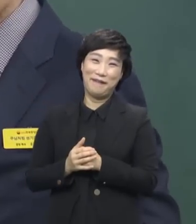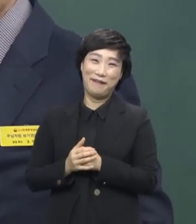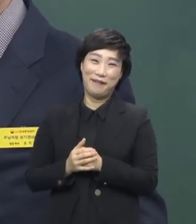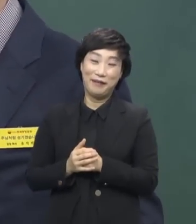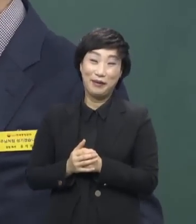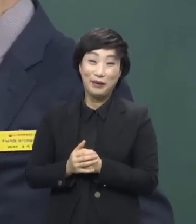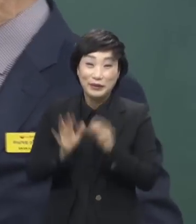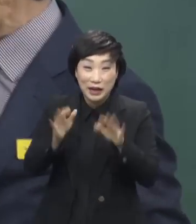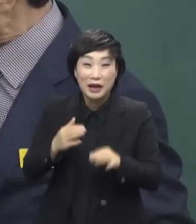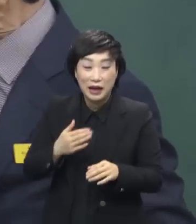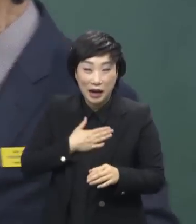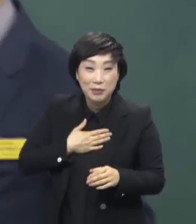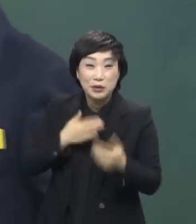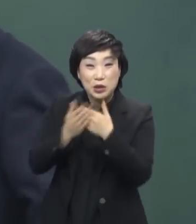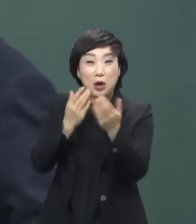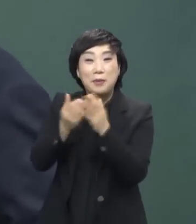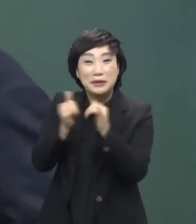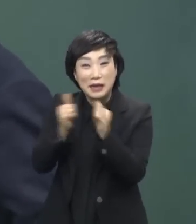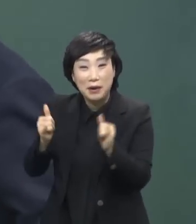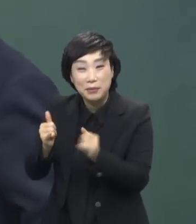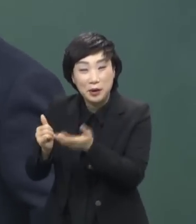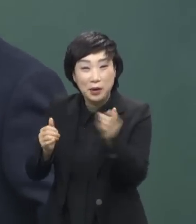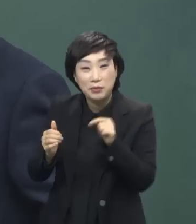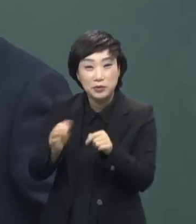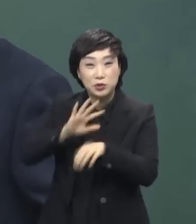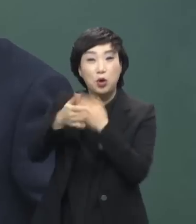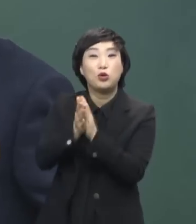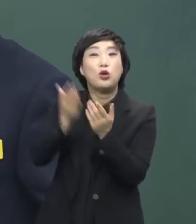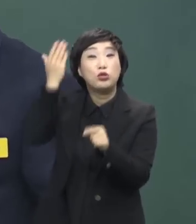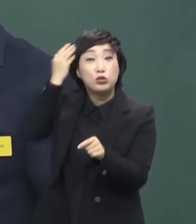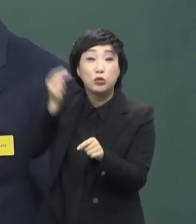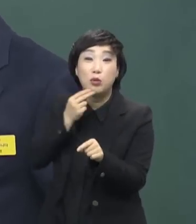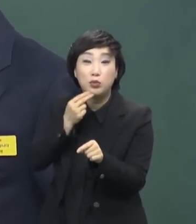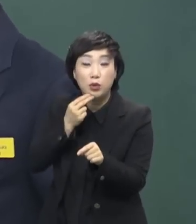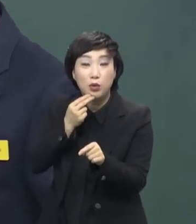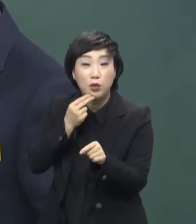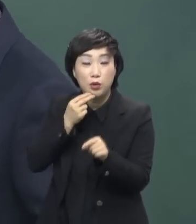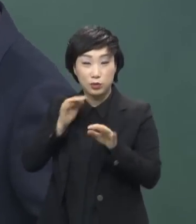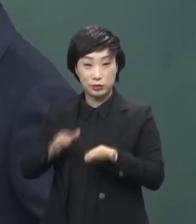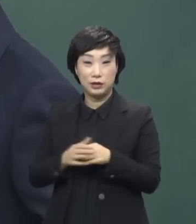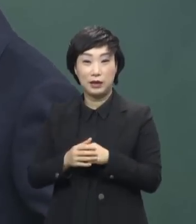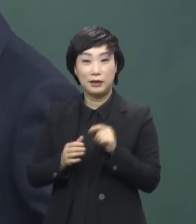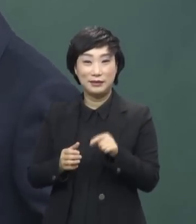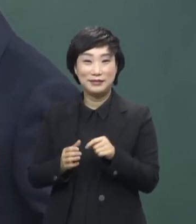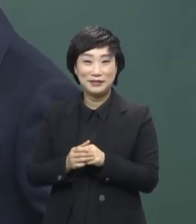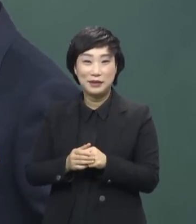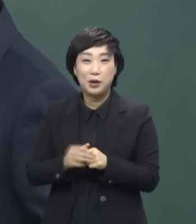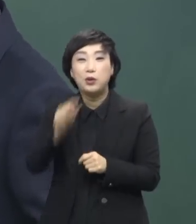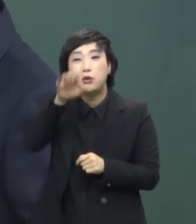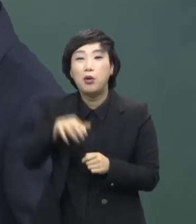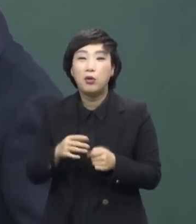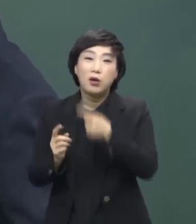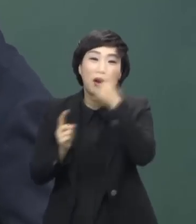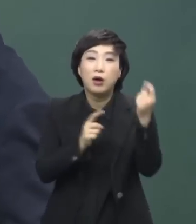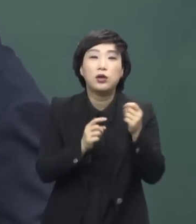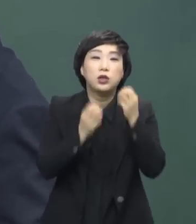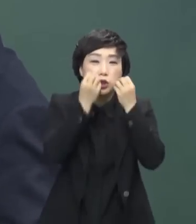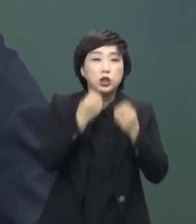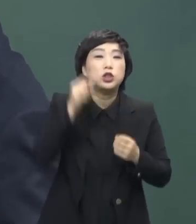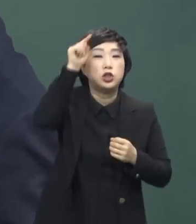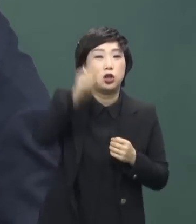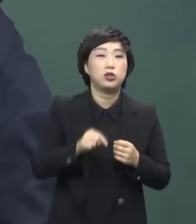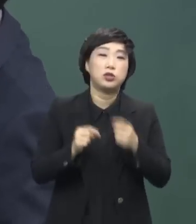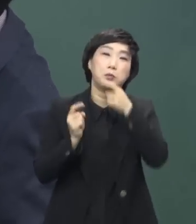이 사람은 이제 성경에 대한 지식이 없어. 이런 사람들이 어디로 가느냐, 신천지.